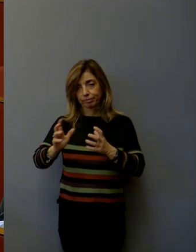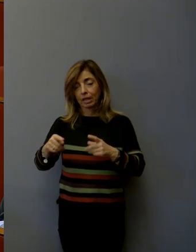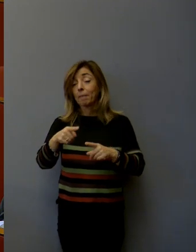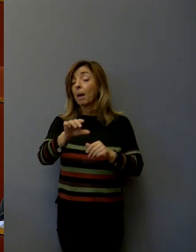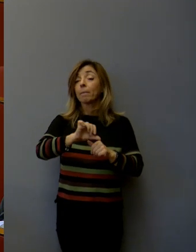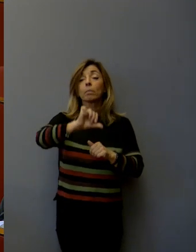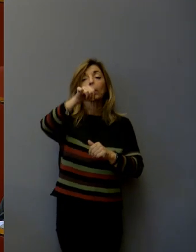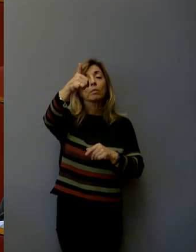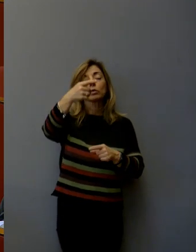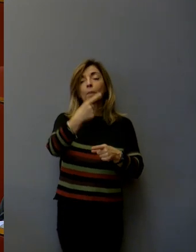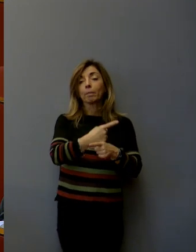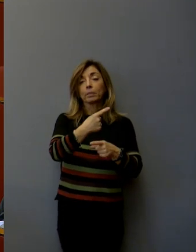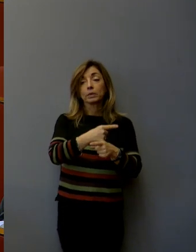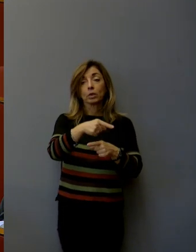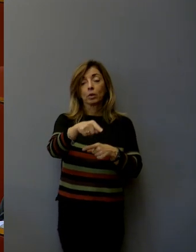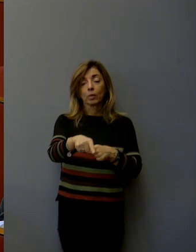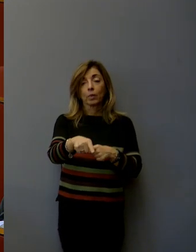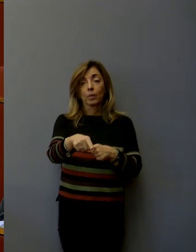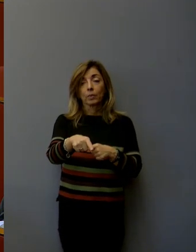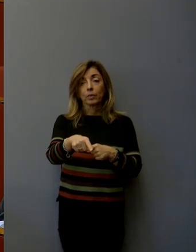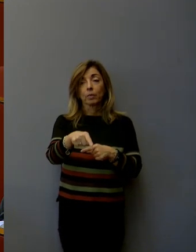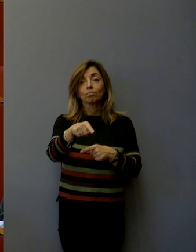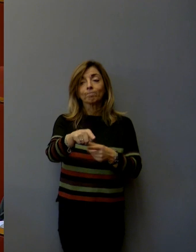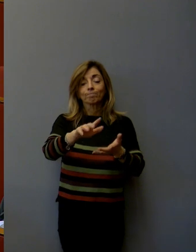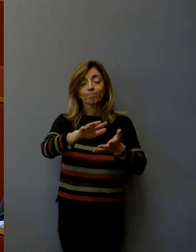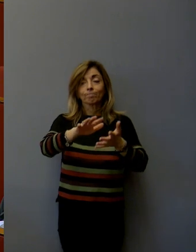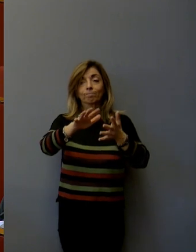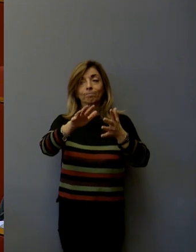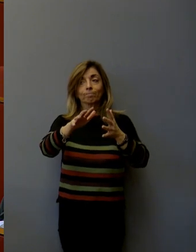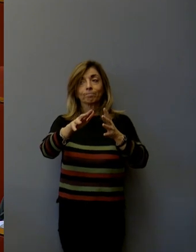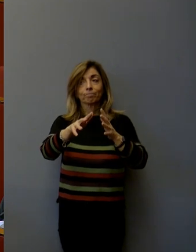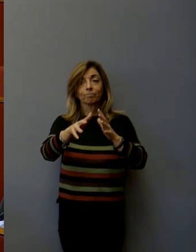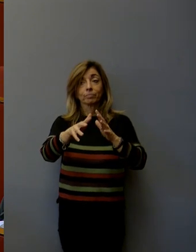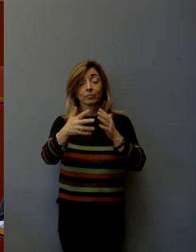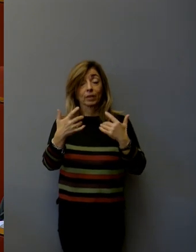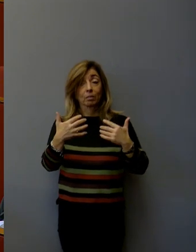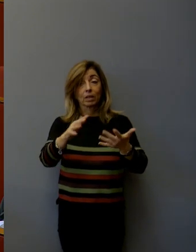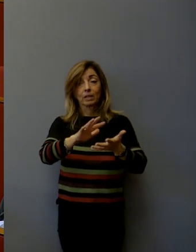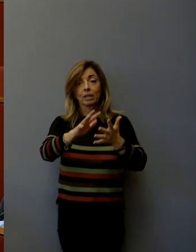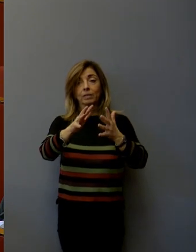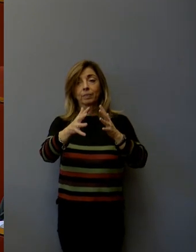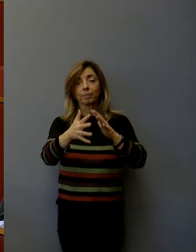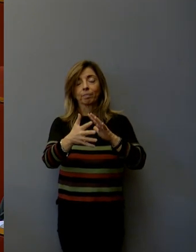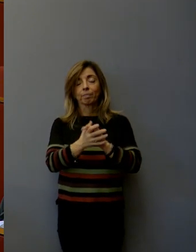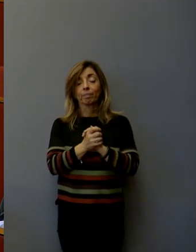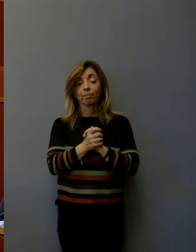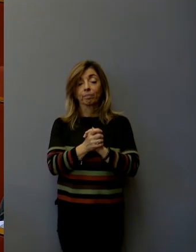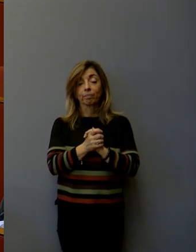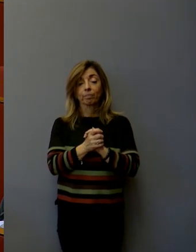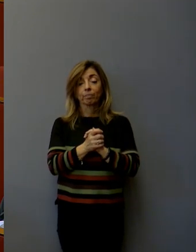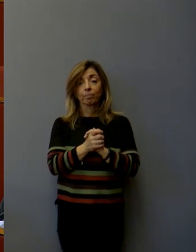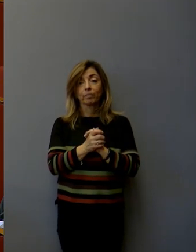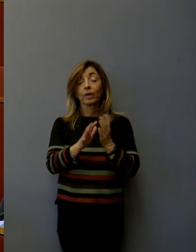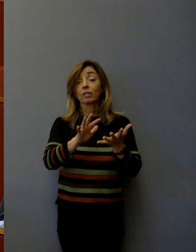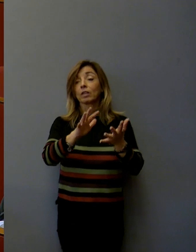per fare in modo che questo parco diventa di nuovo come dire al centro della del vissuto